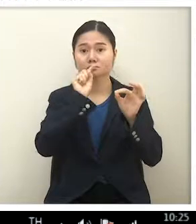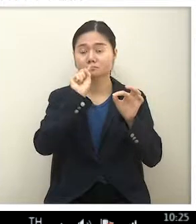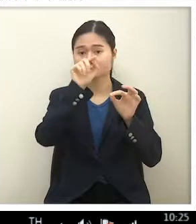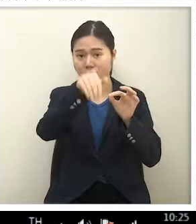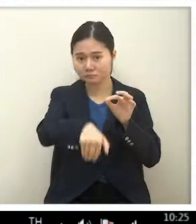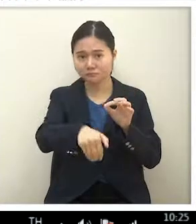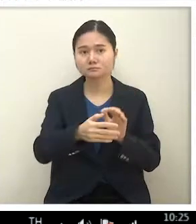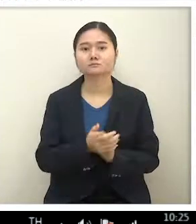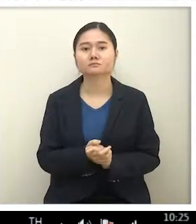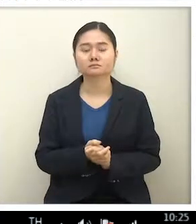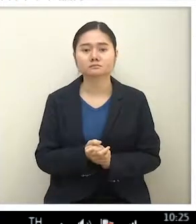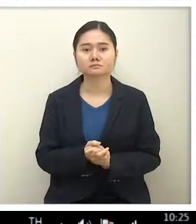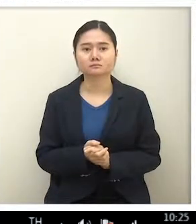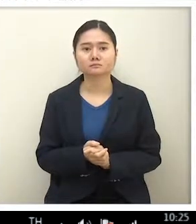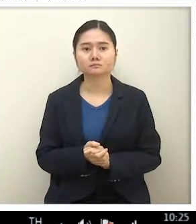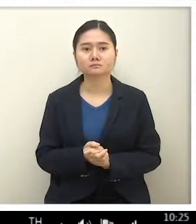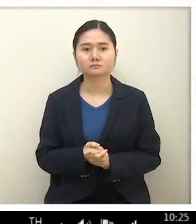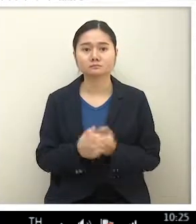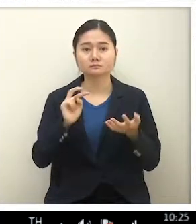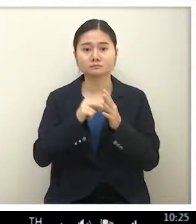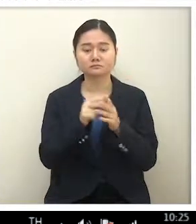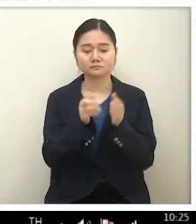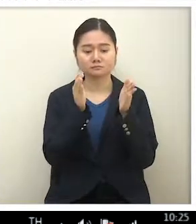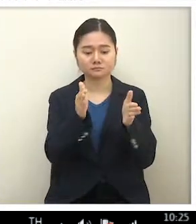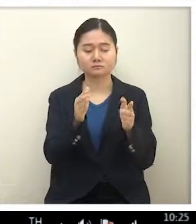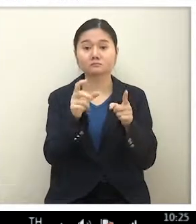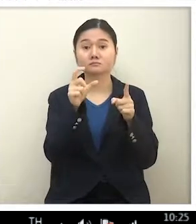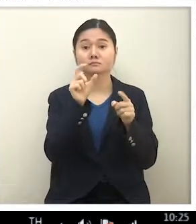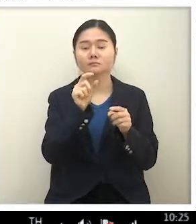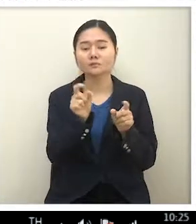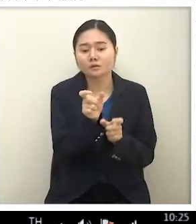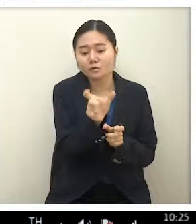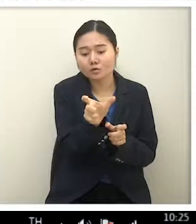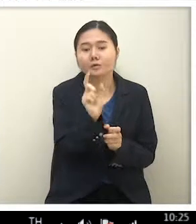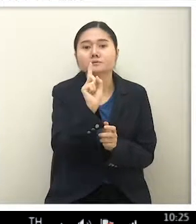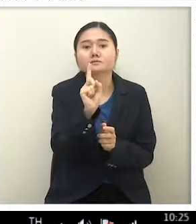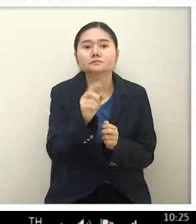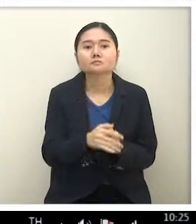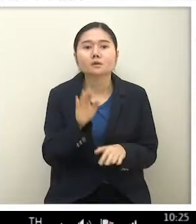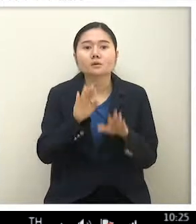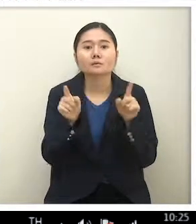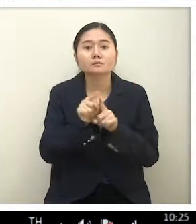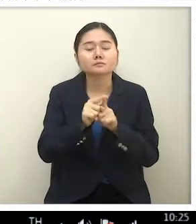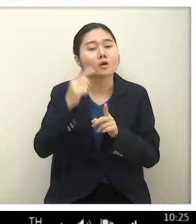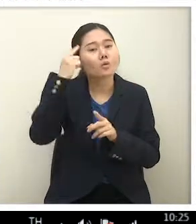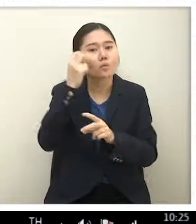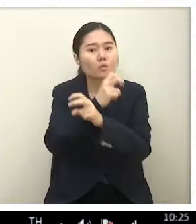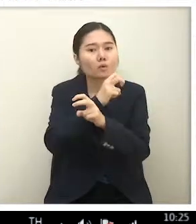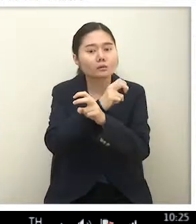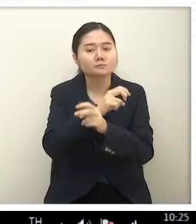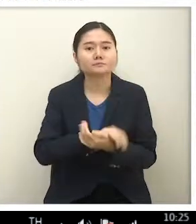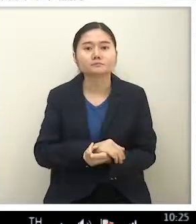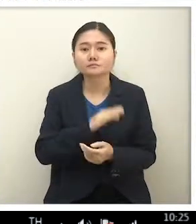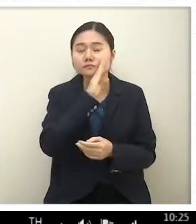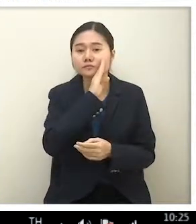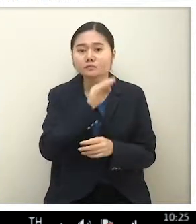ต้นงวงนะครับเป็น1ข้อตัวเนี้ยเปรียบเสมือนเป็นกระโหลกศีรษะเวลาเข